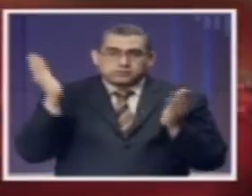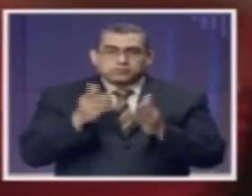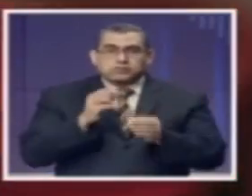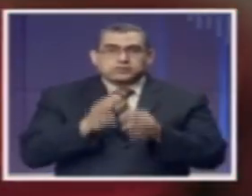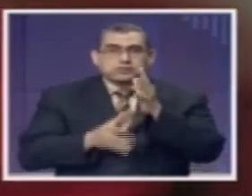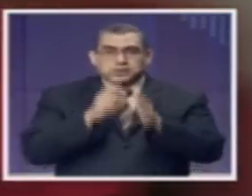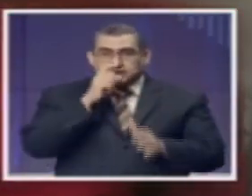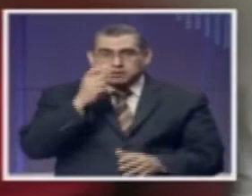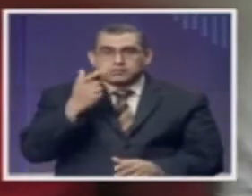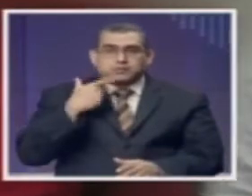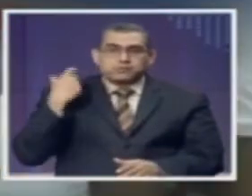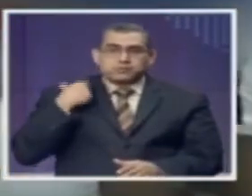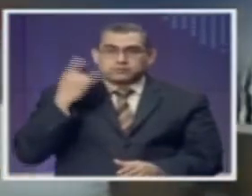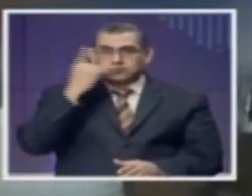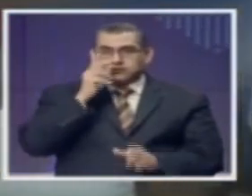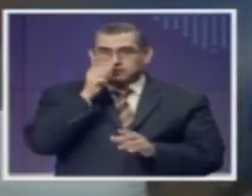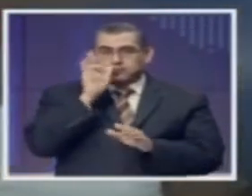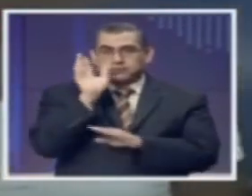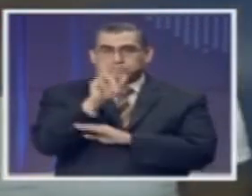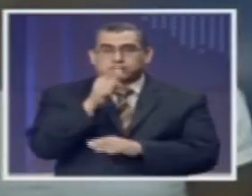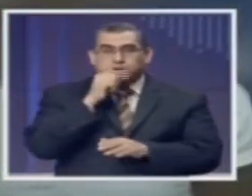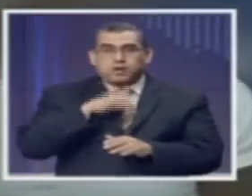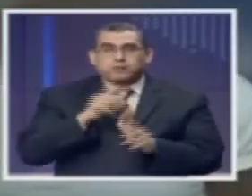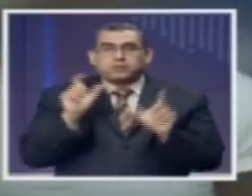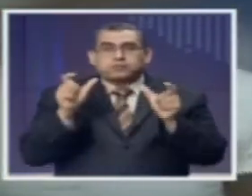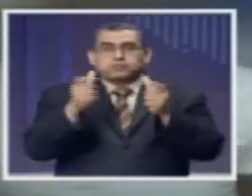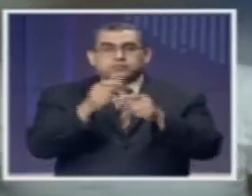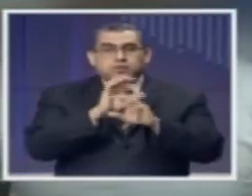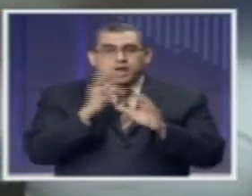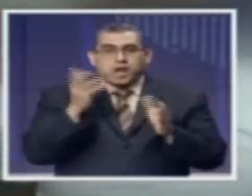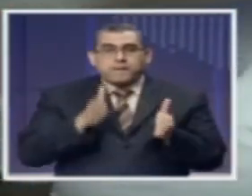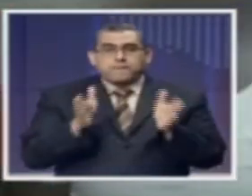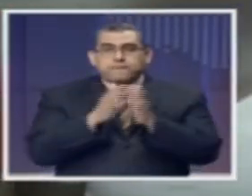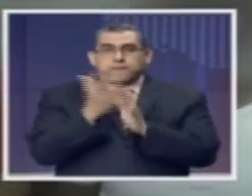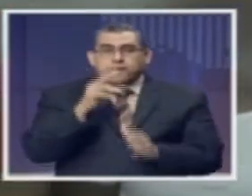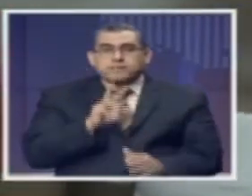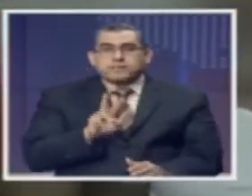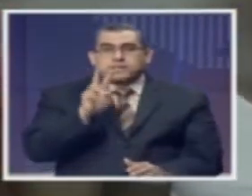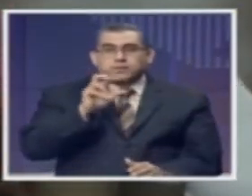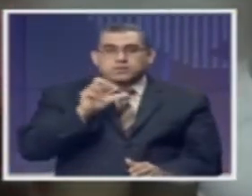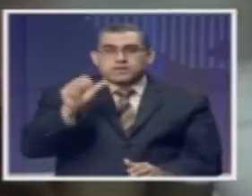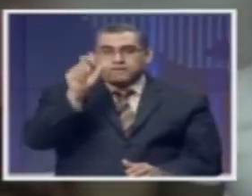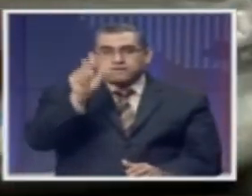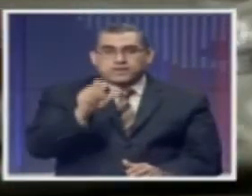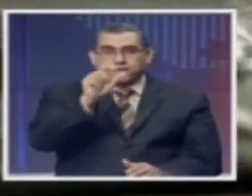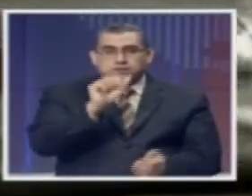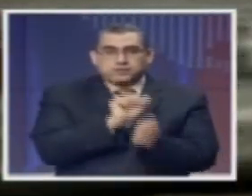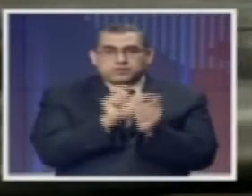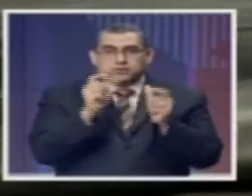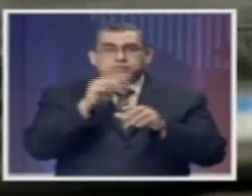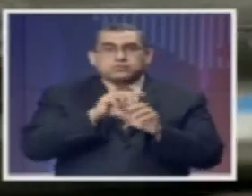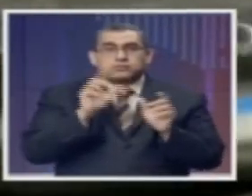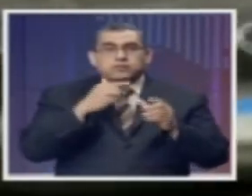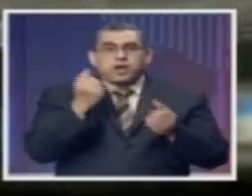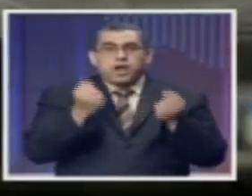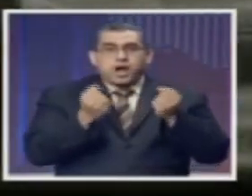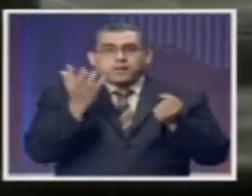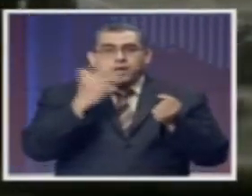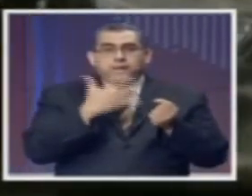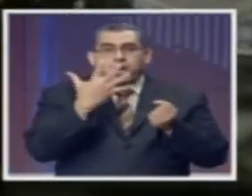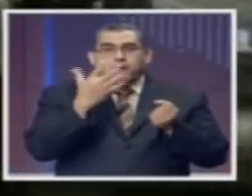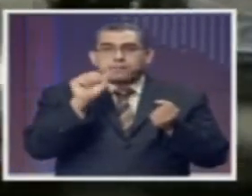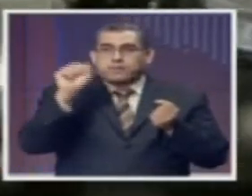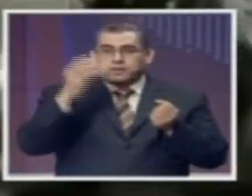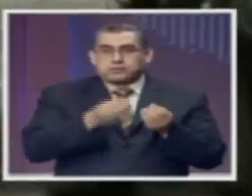عمد وانتحال صفة، وضبط مرتكبوها بإجمالي 97 متهما، كما تم إعادة 5